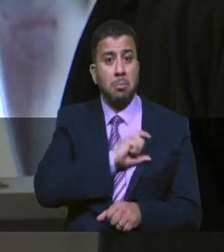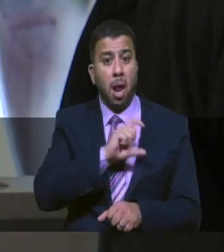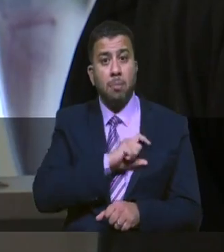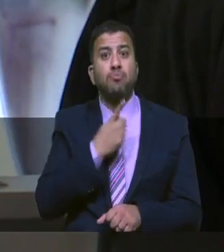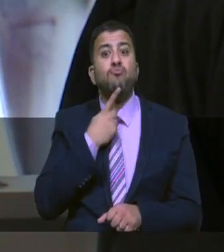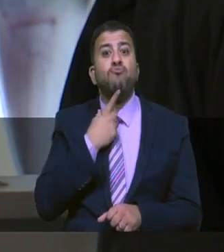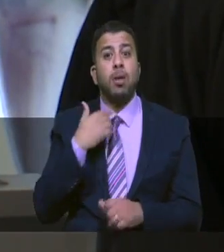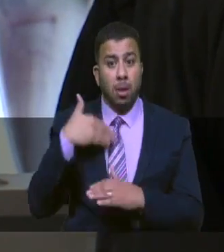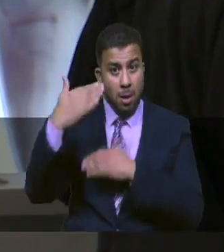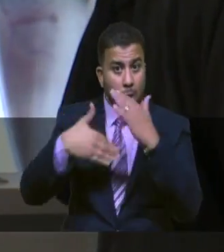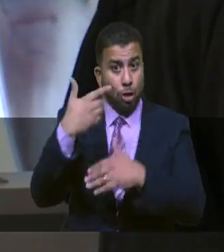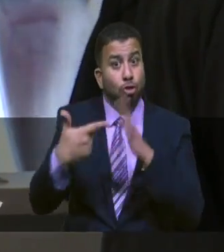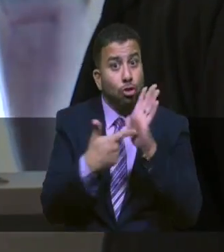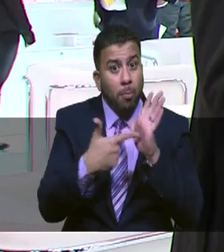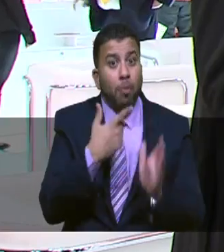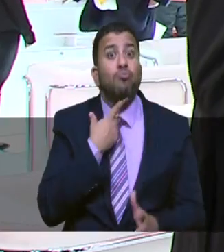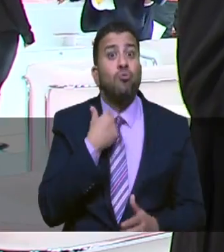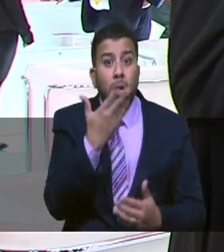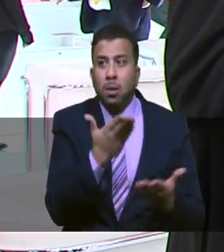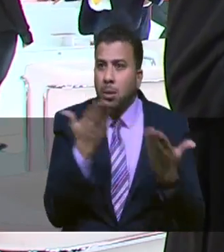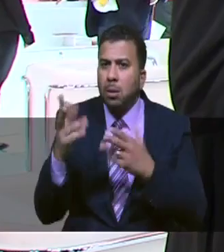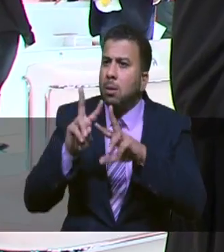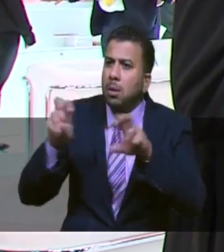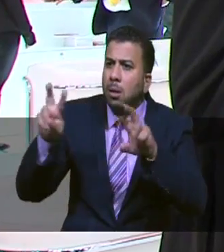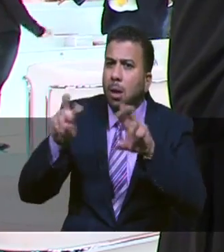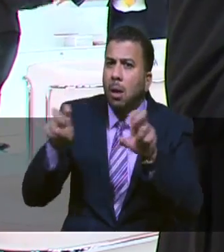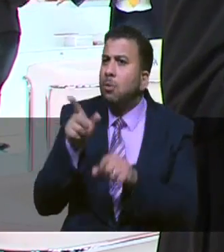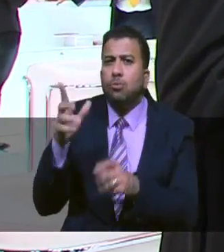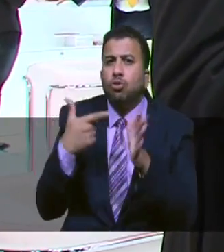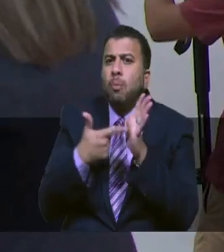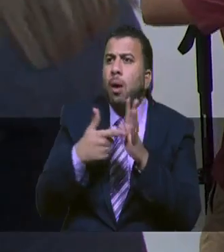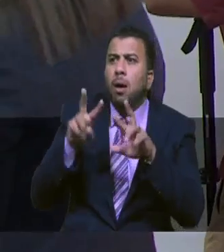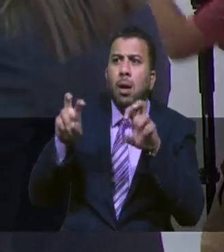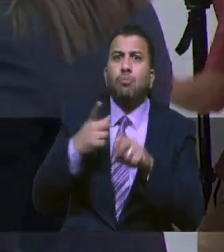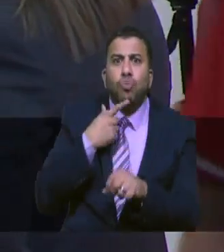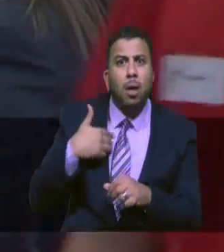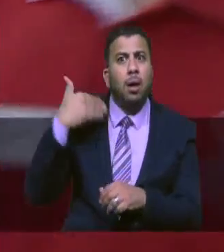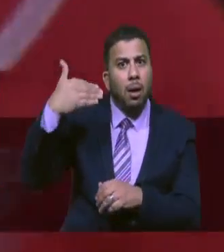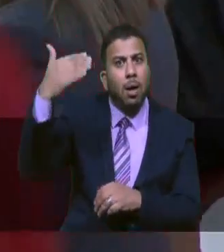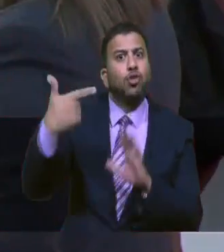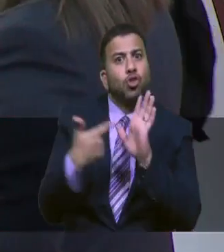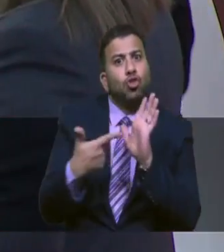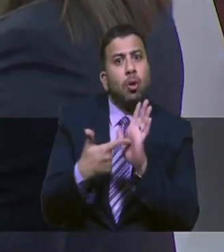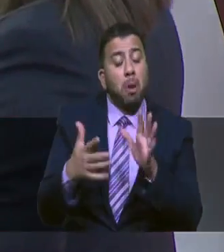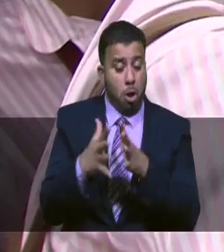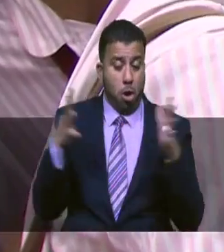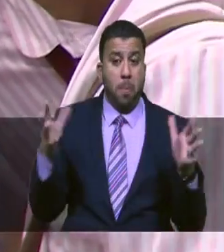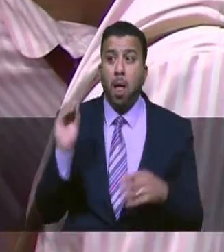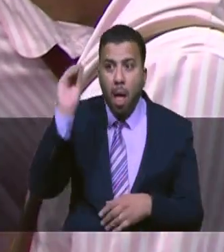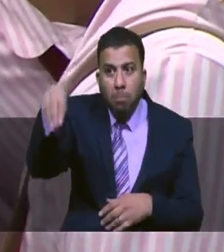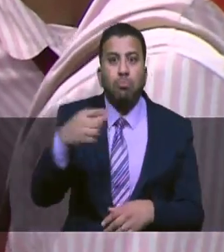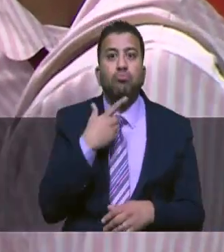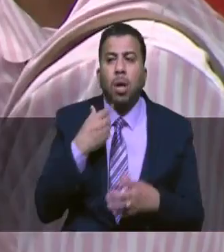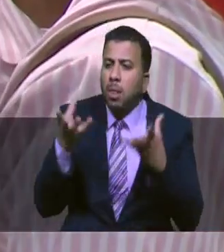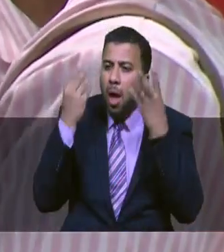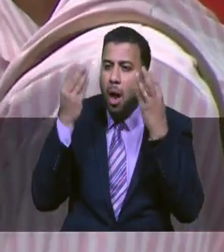المقبلين على إكمال دراستهم الجامعية لاستكشاف الفرص المتاحة أمامهم للالتحاق بكبرى الجامعات